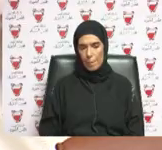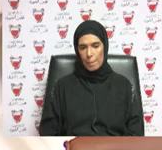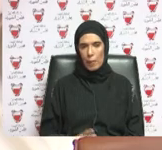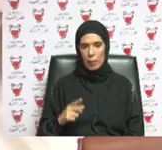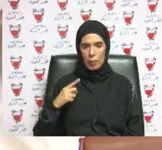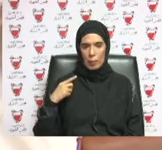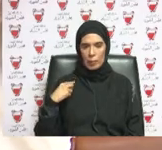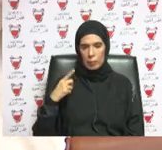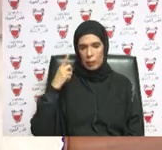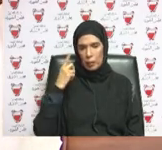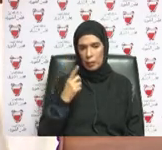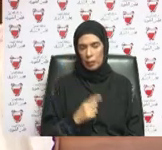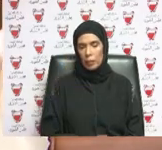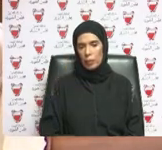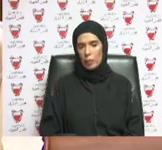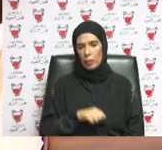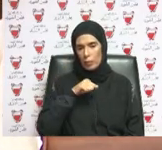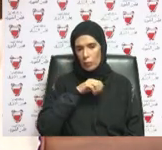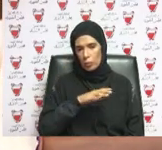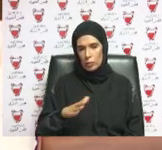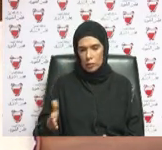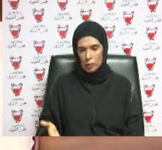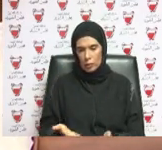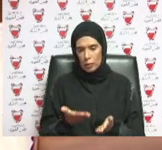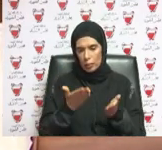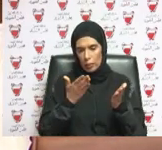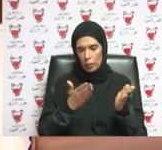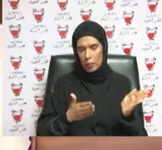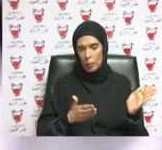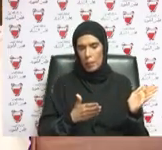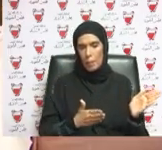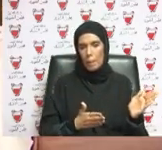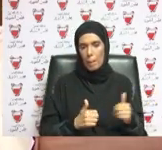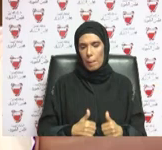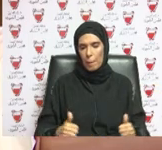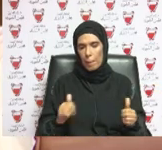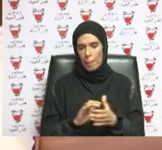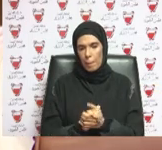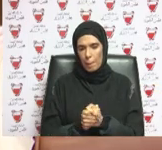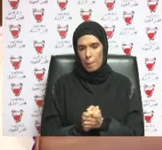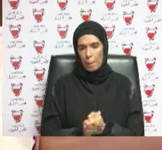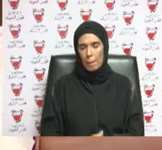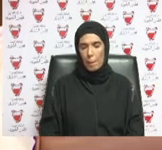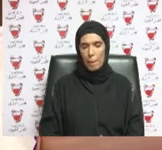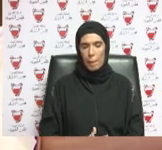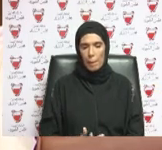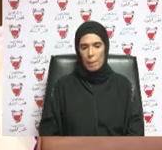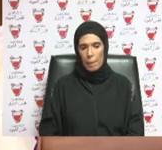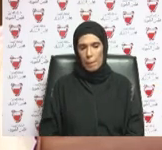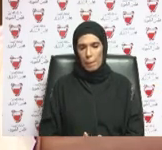الله والحمد لله والصلاة والسلام على رسول الله وعلى آله وصحبه أجمعين.